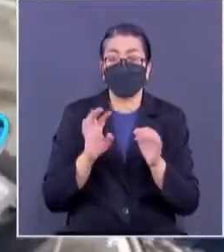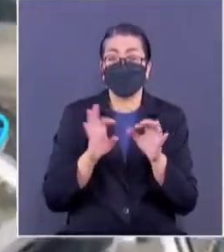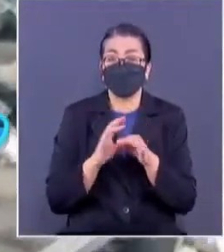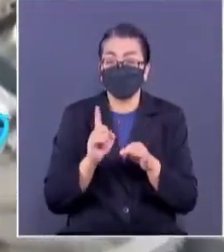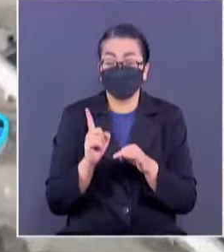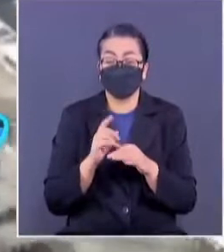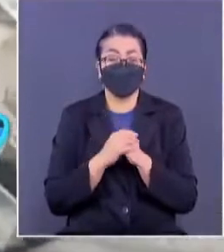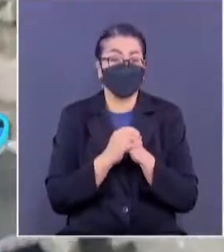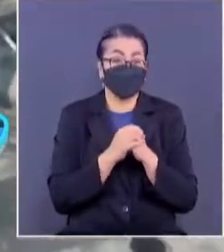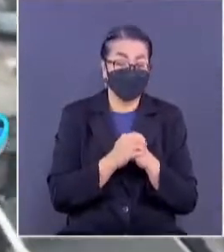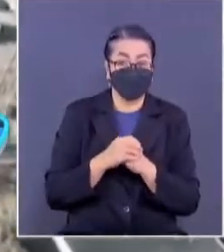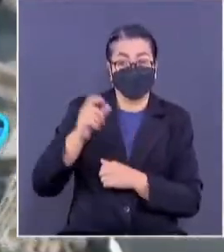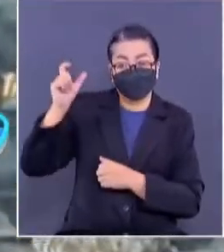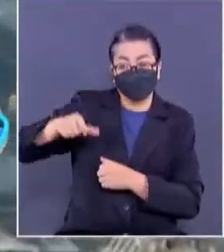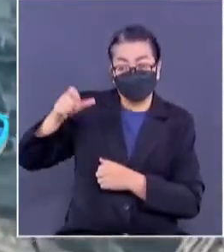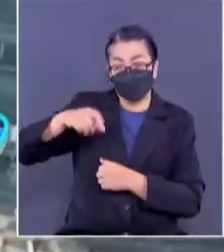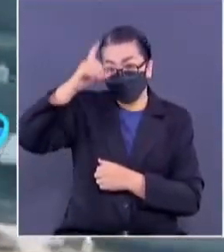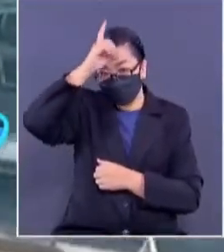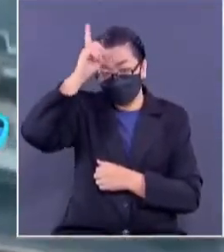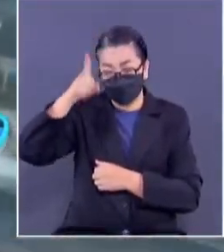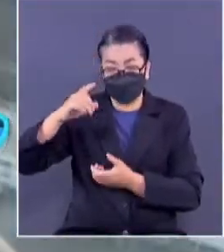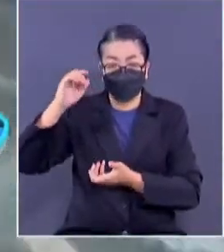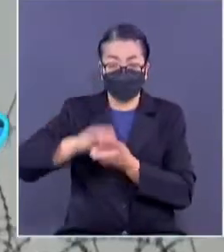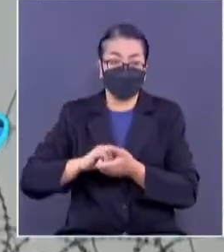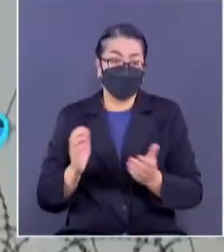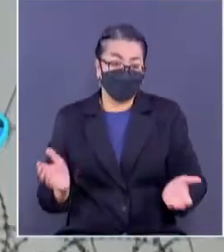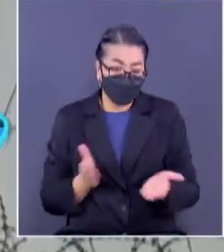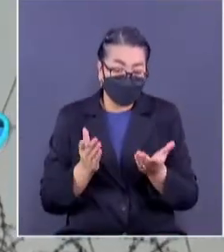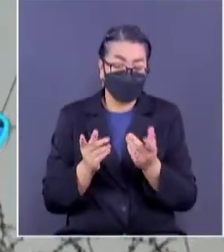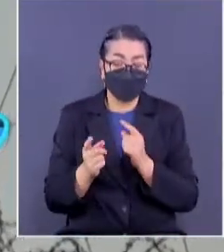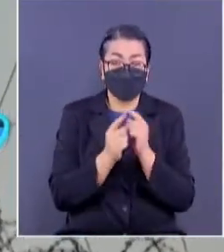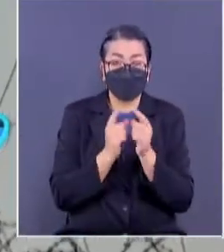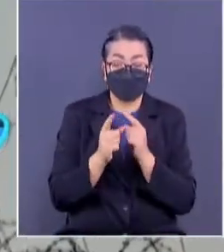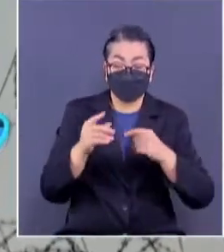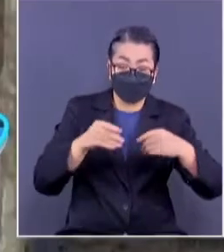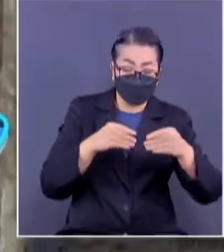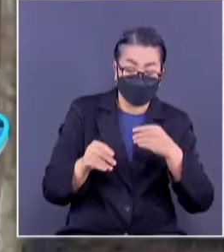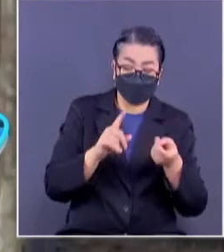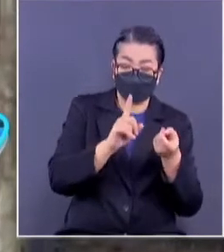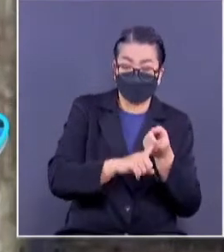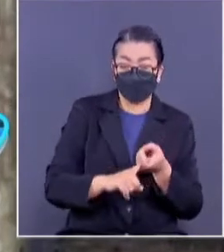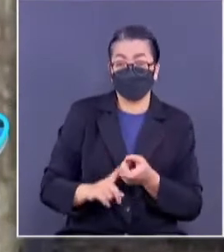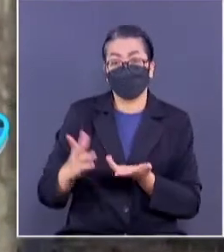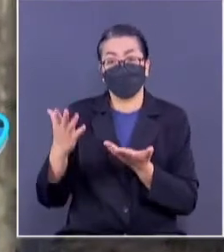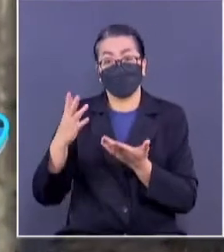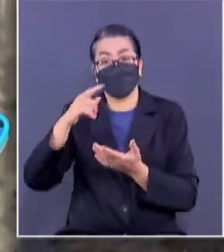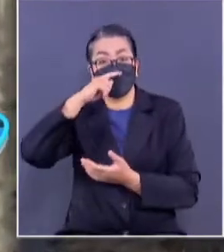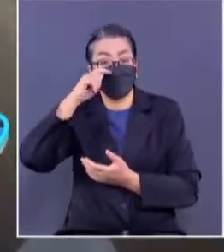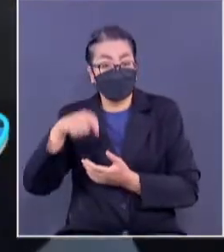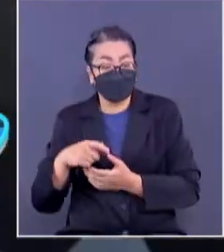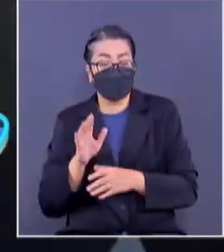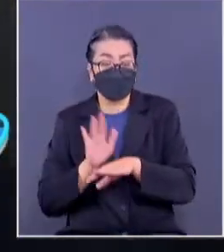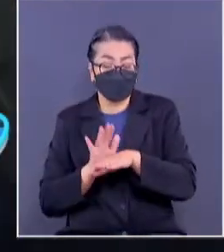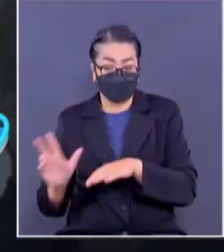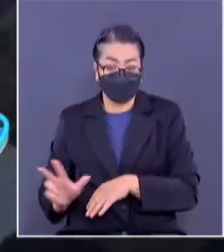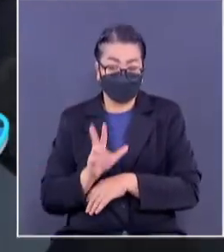ว่าจีนฝรั่งเศสและเยอรมนีนั้นควรร่วมมือกันสนับสนุนการเจรจาสันติภาพระหว่างรัสเซียกับยูเครนครับการผู้นำ